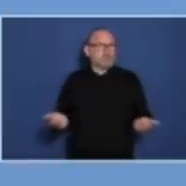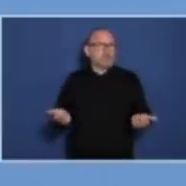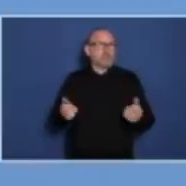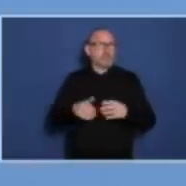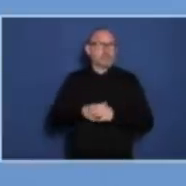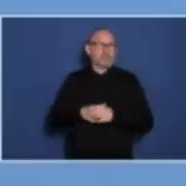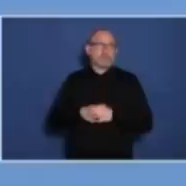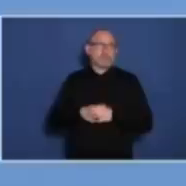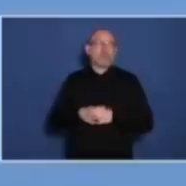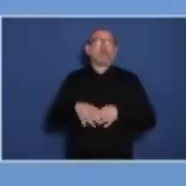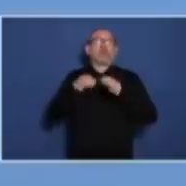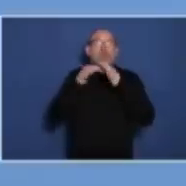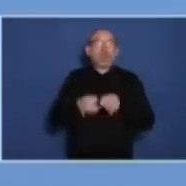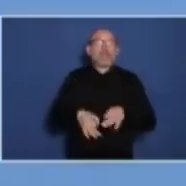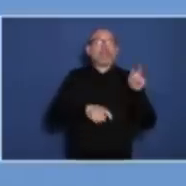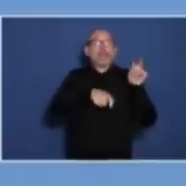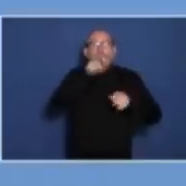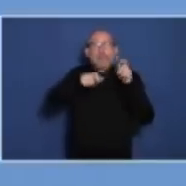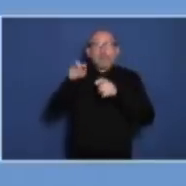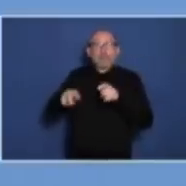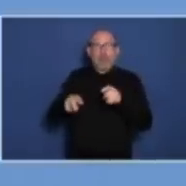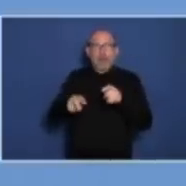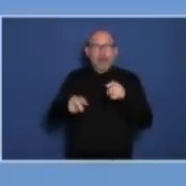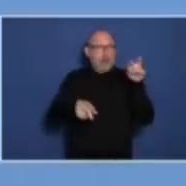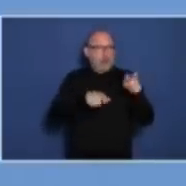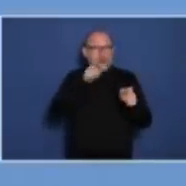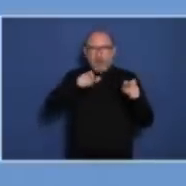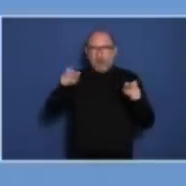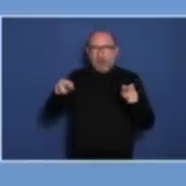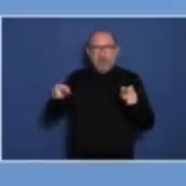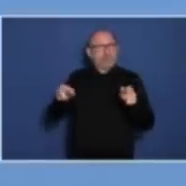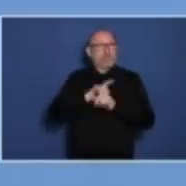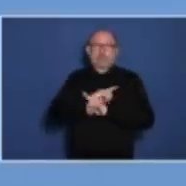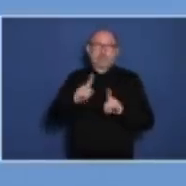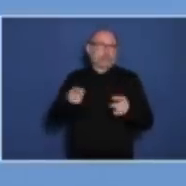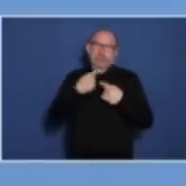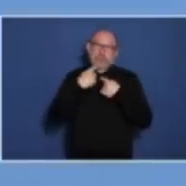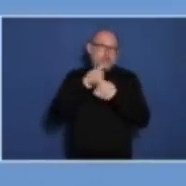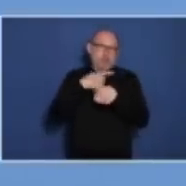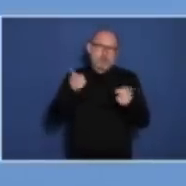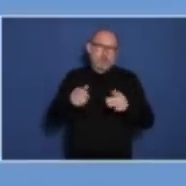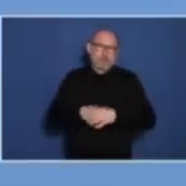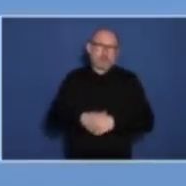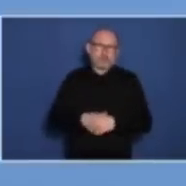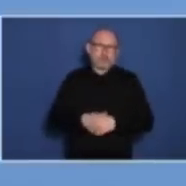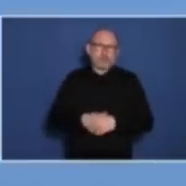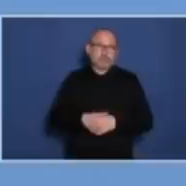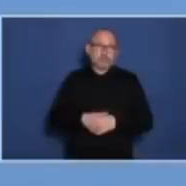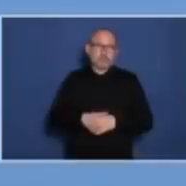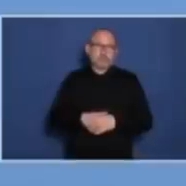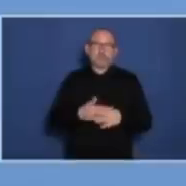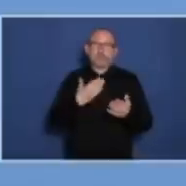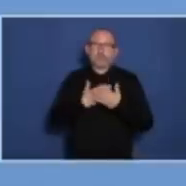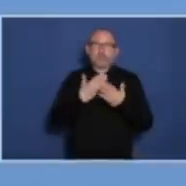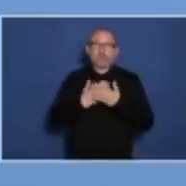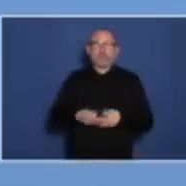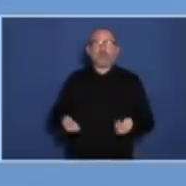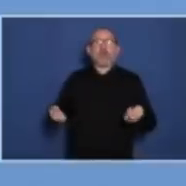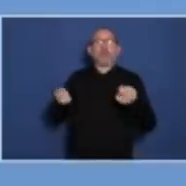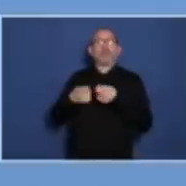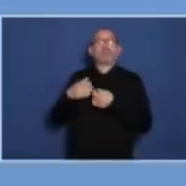Zu konkreten Personalangelegenheiten einzelnen Stellen äußern wir uns wie üblich nicht. Das ist das, was ich Ihnen für